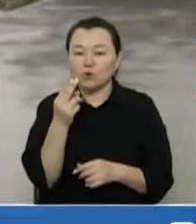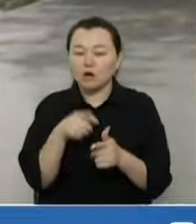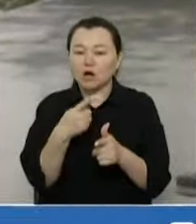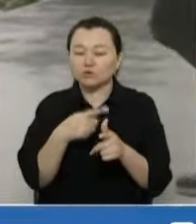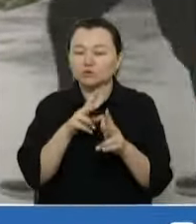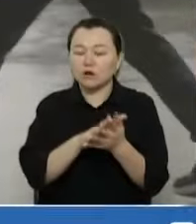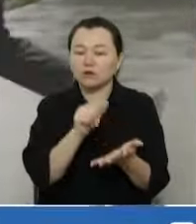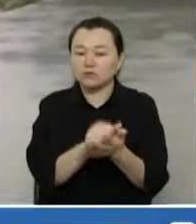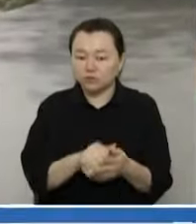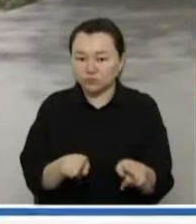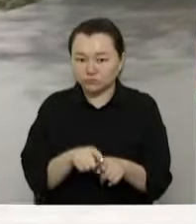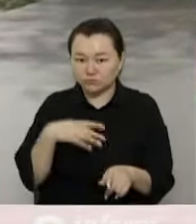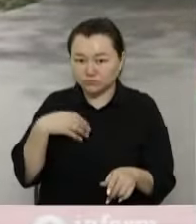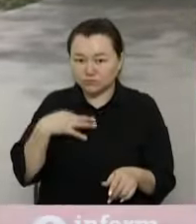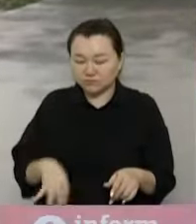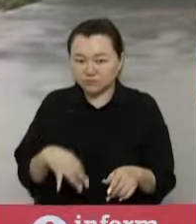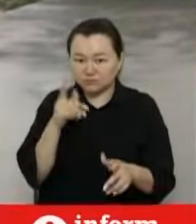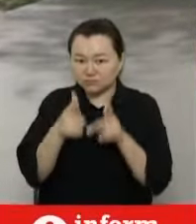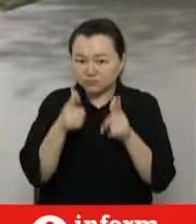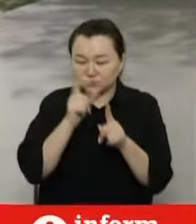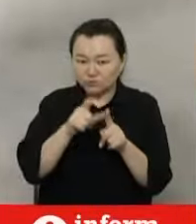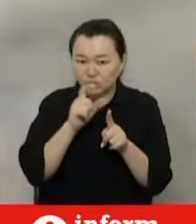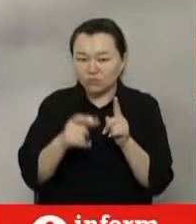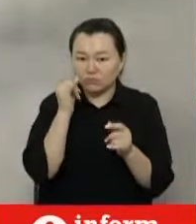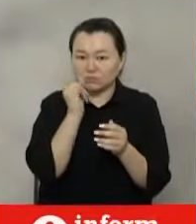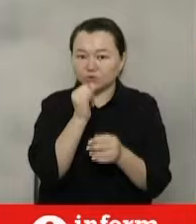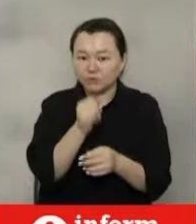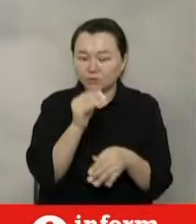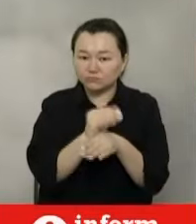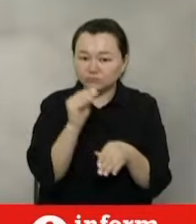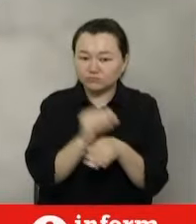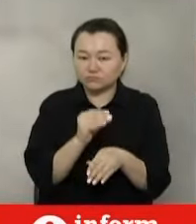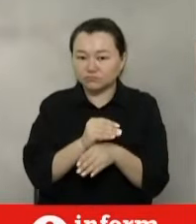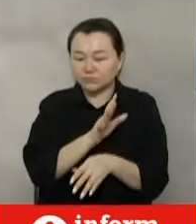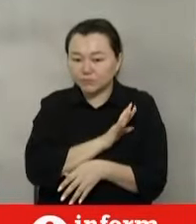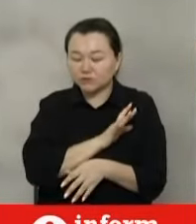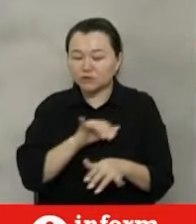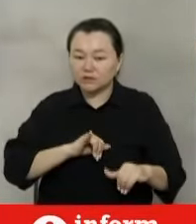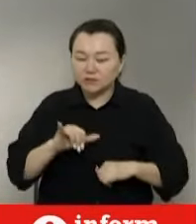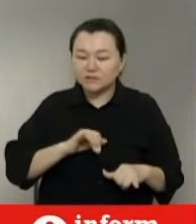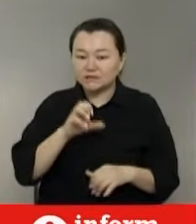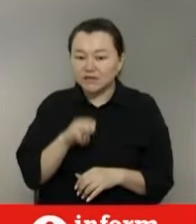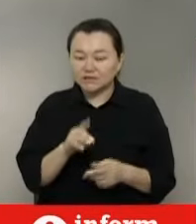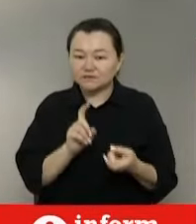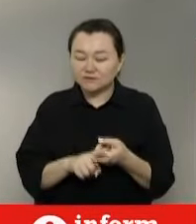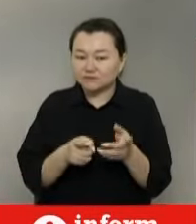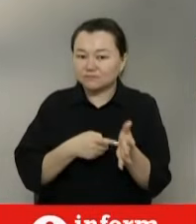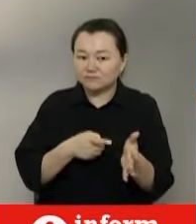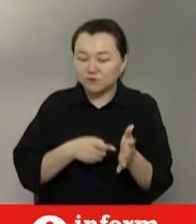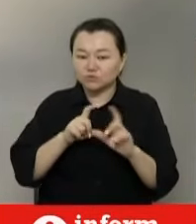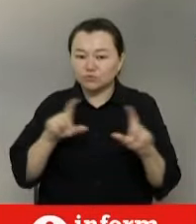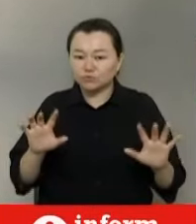сияқты менің баламды балағат сөздермен жамандап. Қазір полиция бұзақылық бабы бойынша тергеу жүргізіп жатыр, ал мектепте